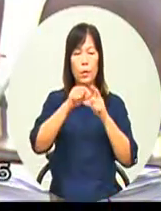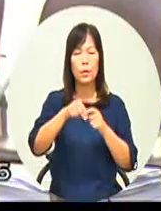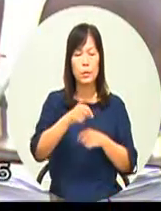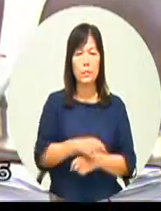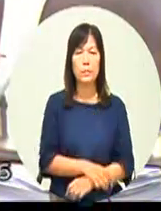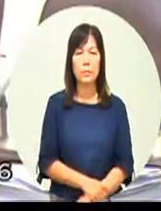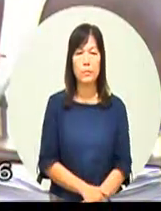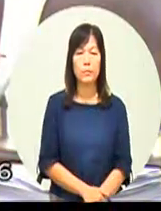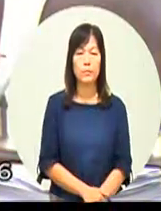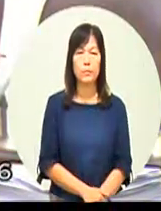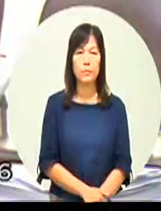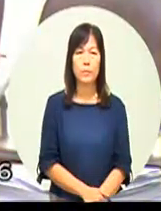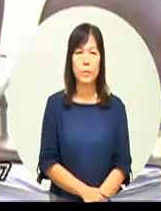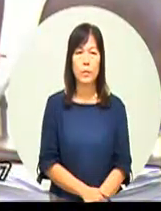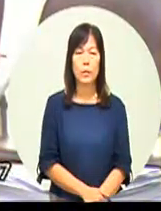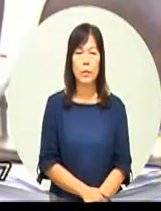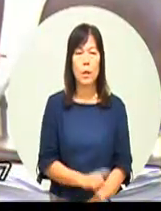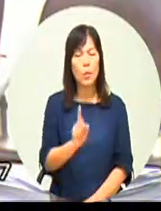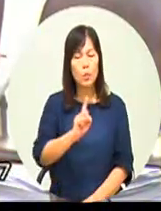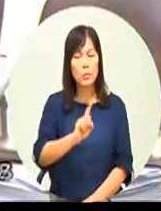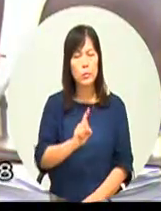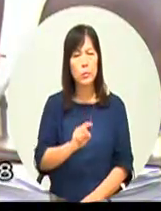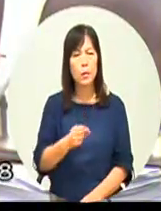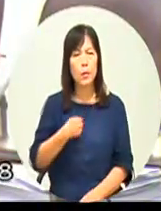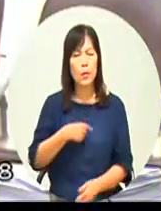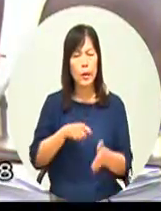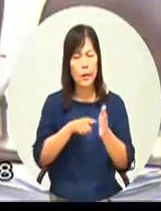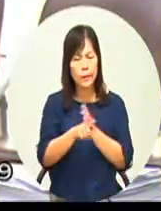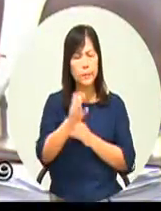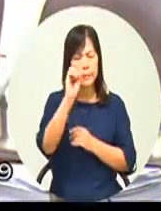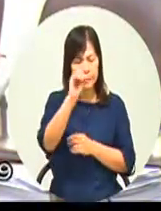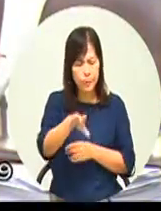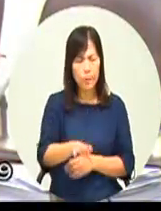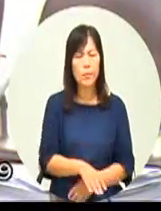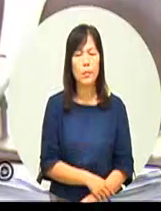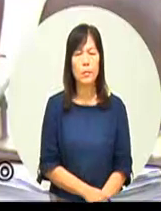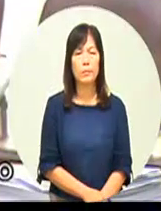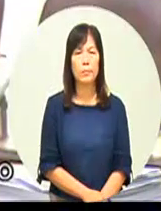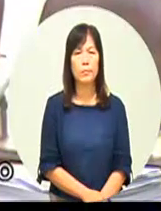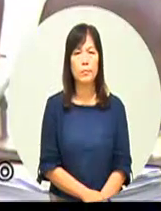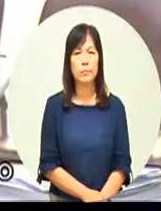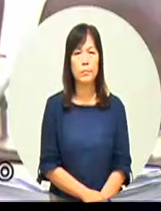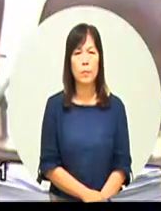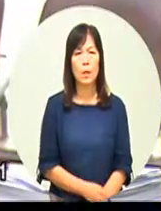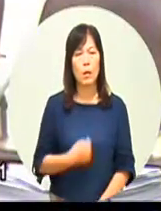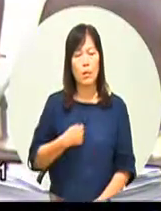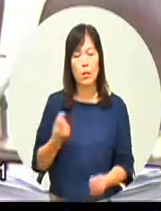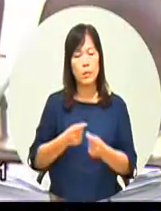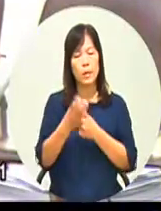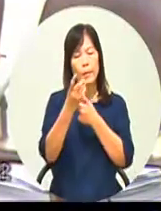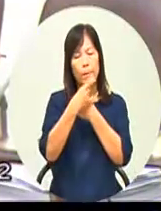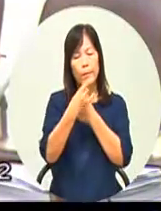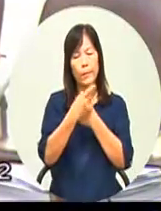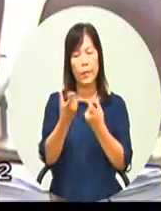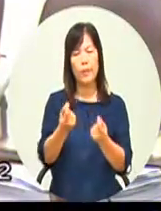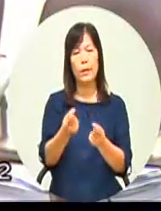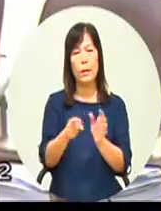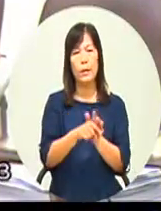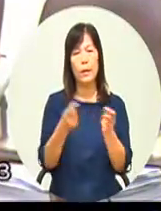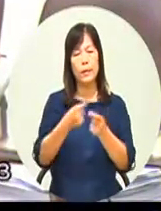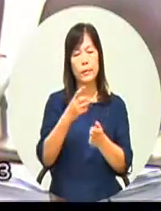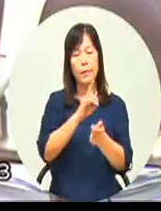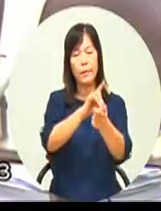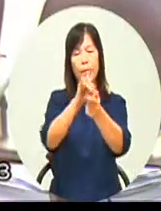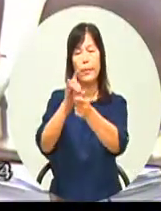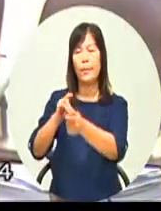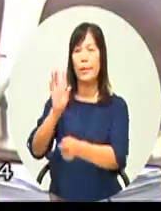哈。为什么本席一再的讲，我干嘛好一骗胜的呢？真的是欺骗社